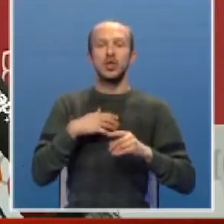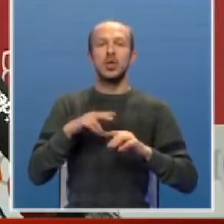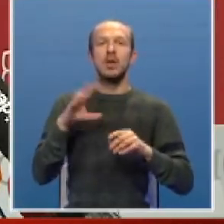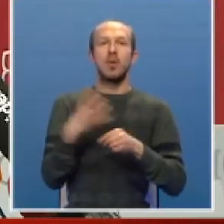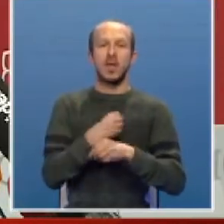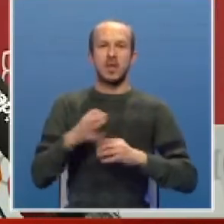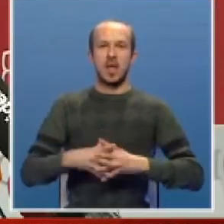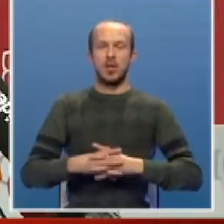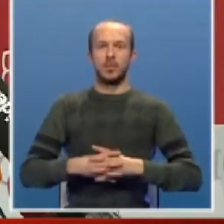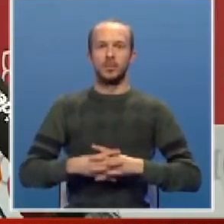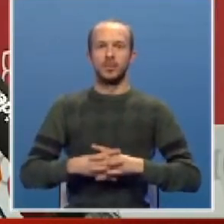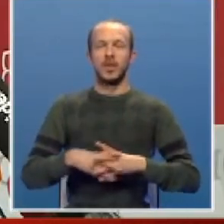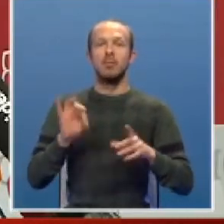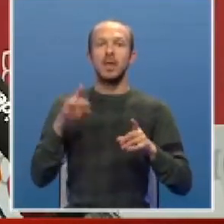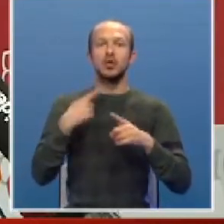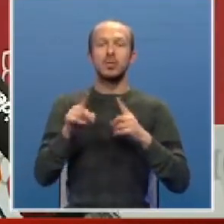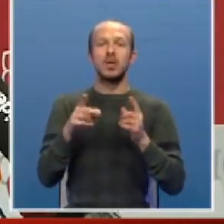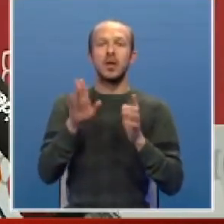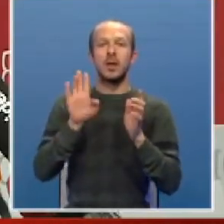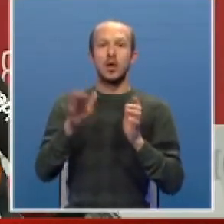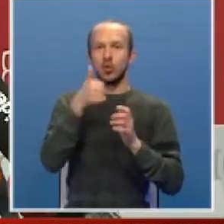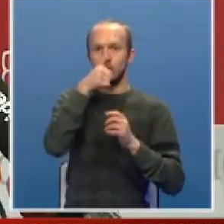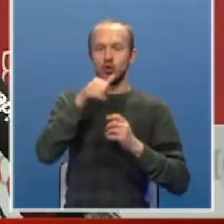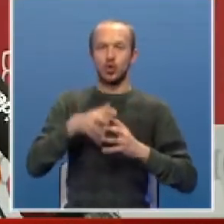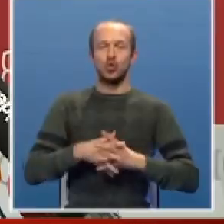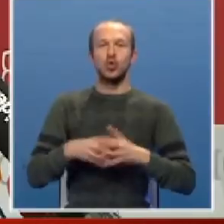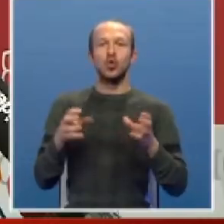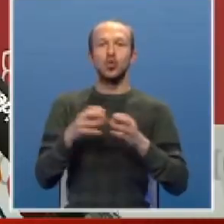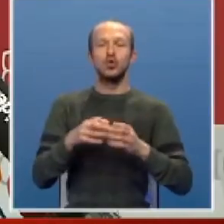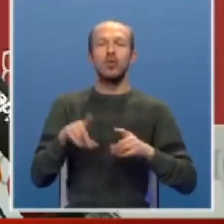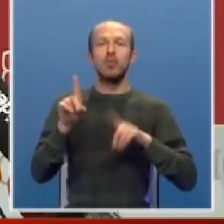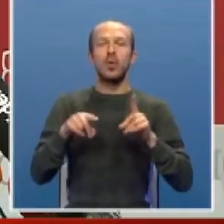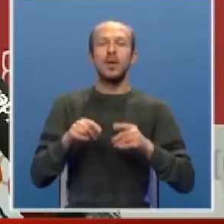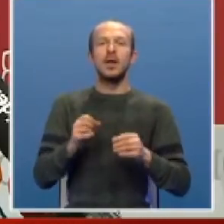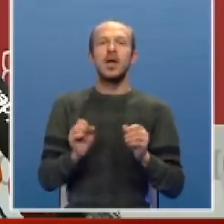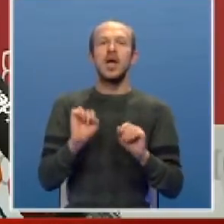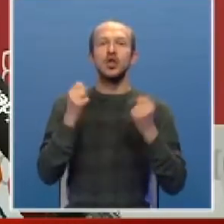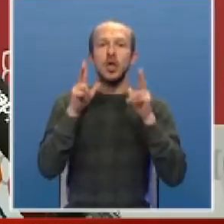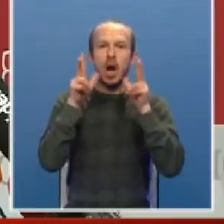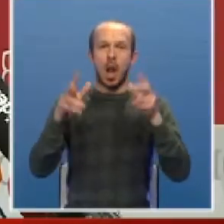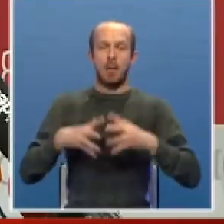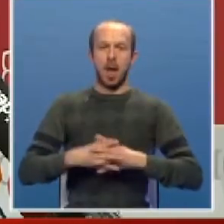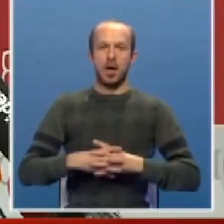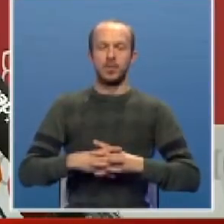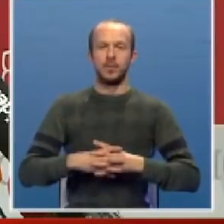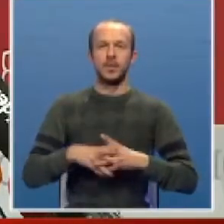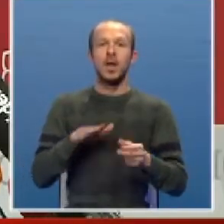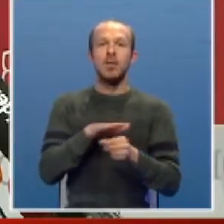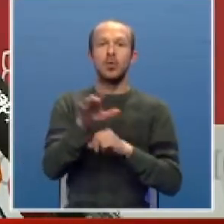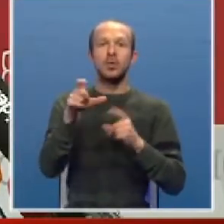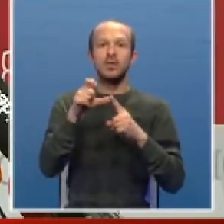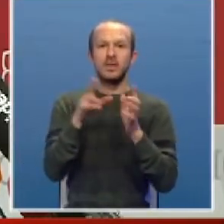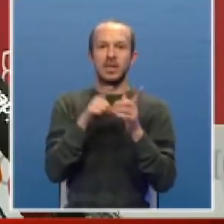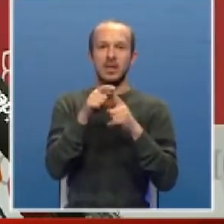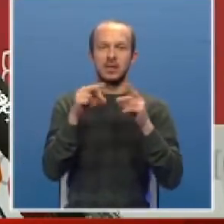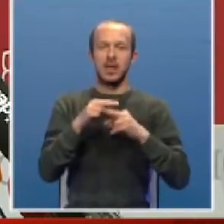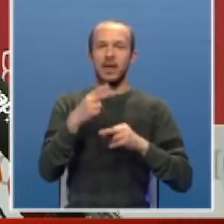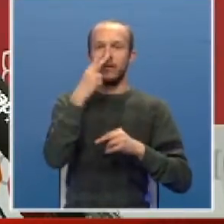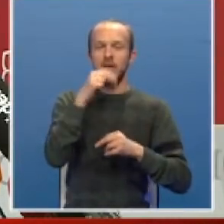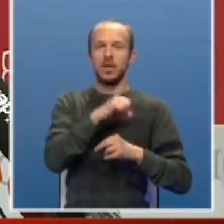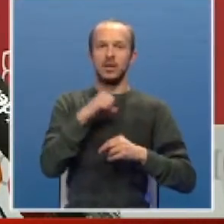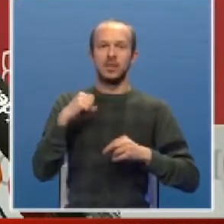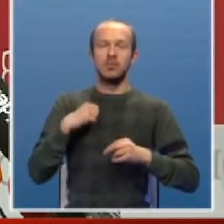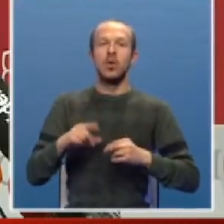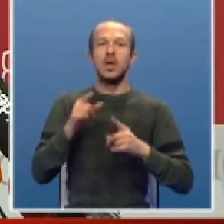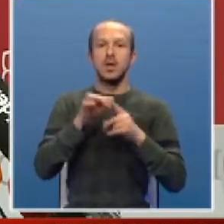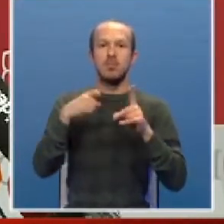pobjede. Bez obzira na to što se u društvu ponekad diže galama protiv SNSD-a, vidjeli smo